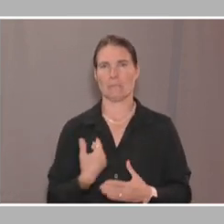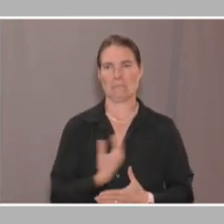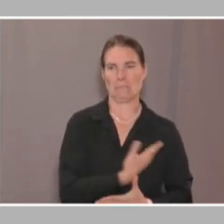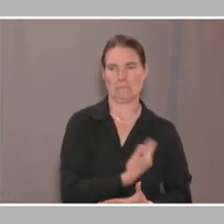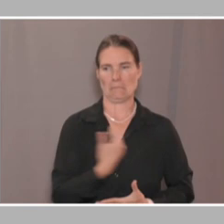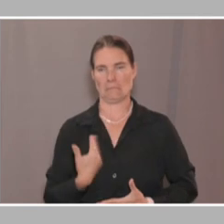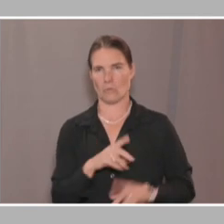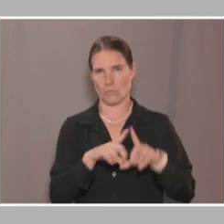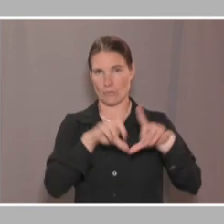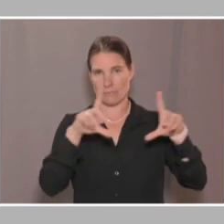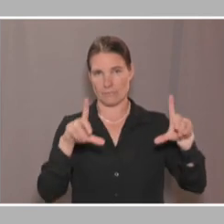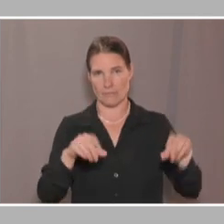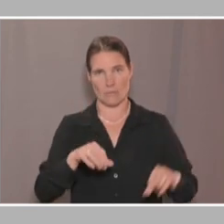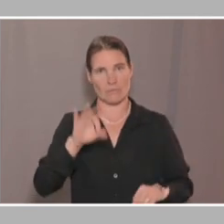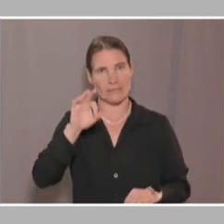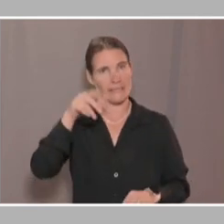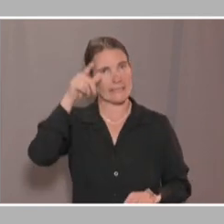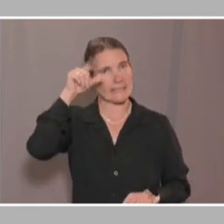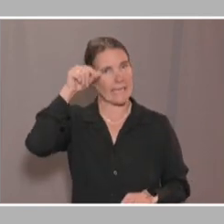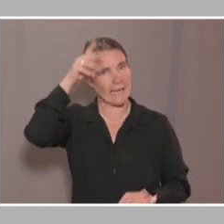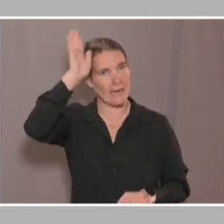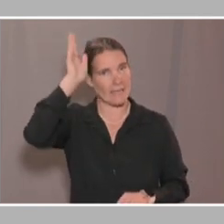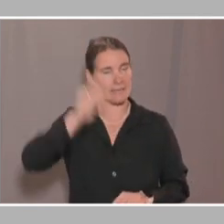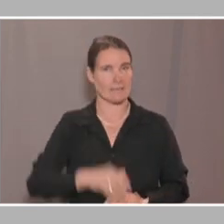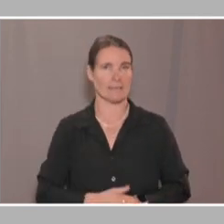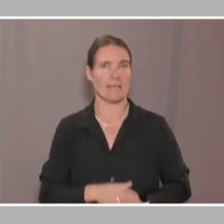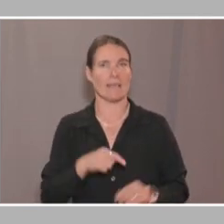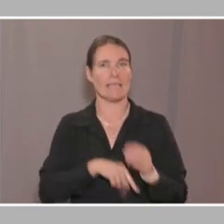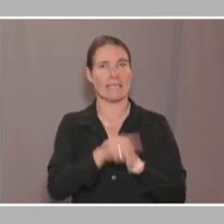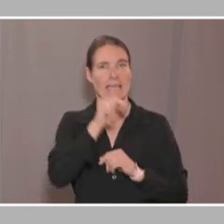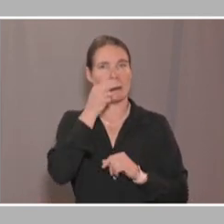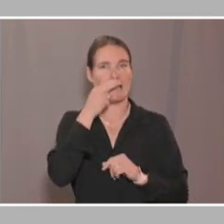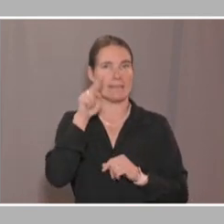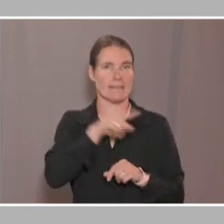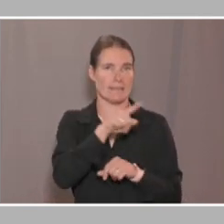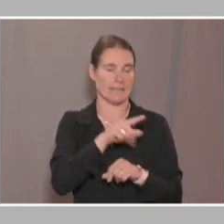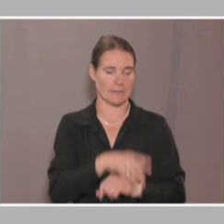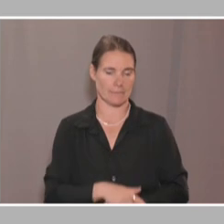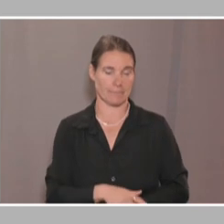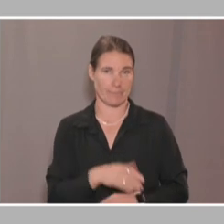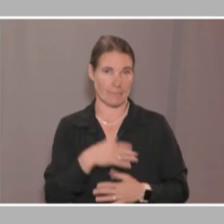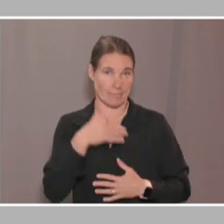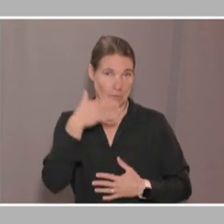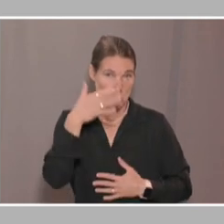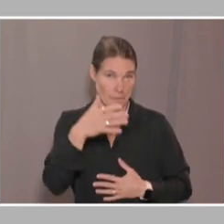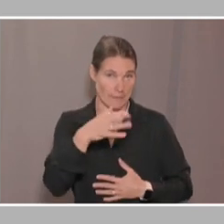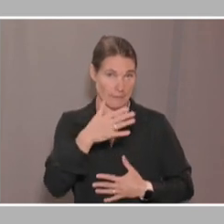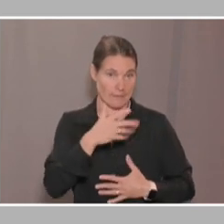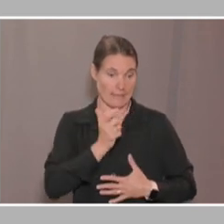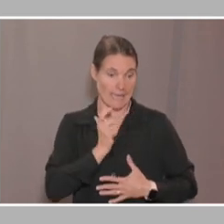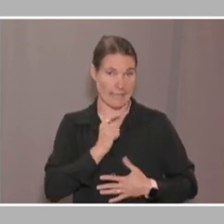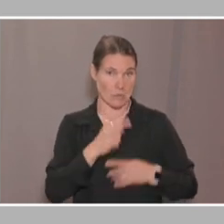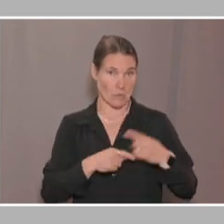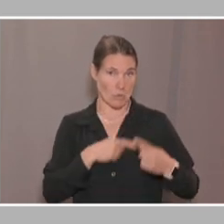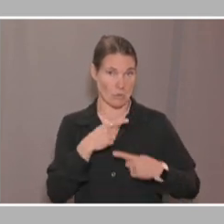Bild von Friedrich Drenkhahn während der NS-Zeit. Er beschönigte später seine Rolle und